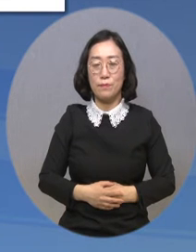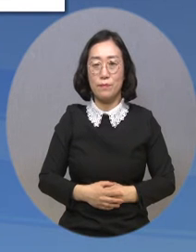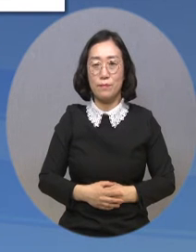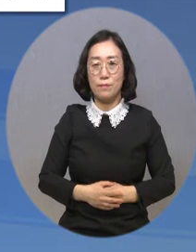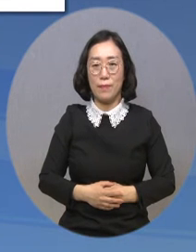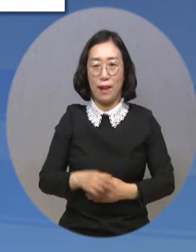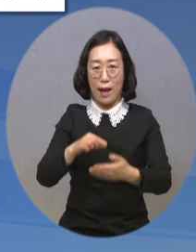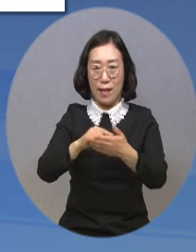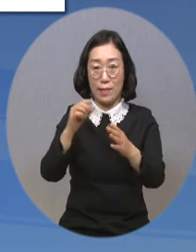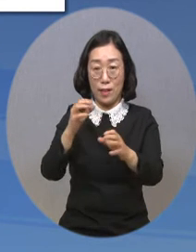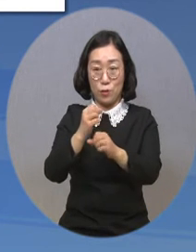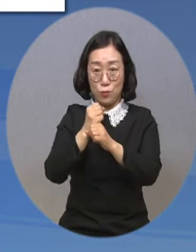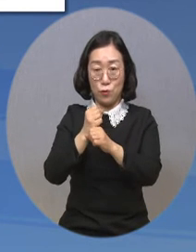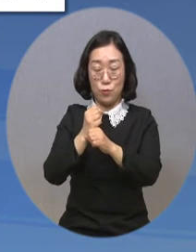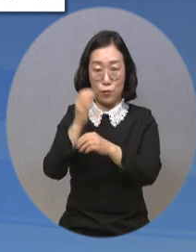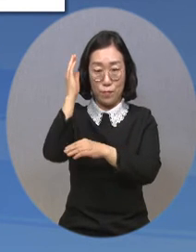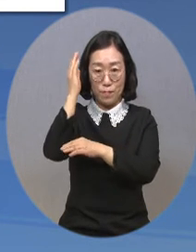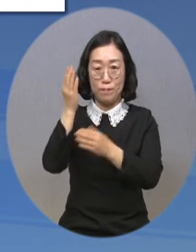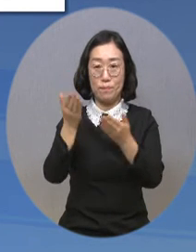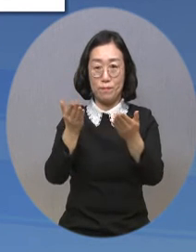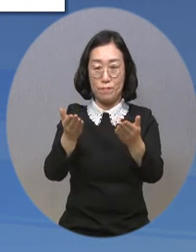이어서 간추린 뉴스 전해드립니다.